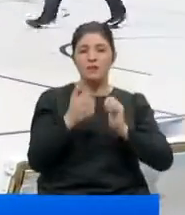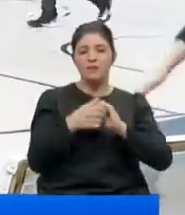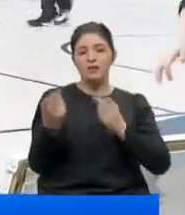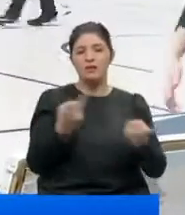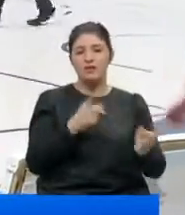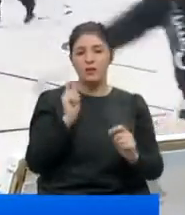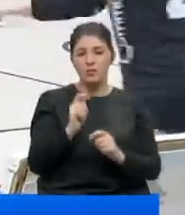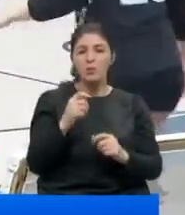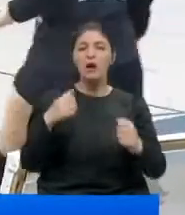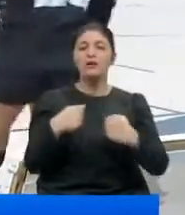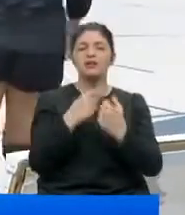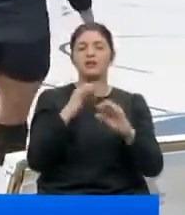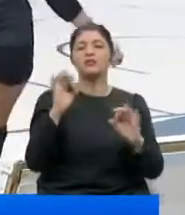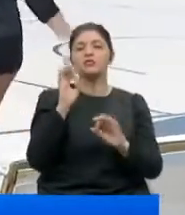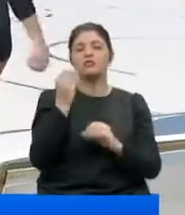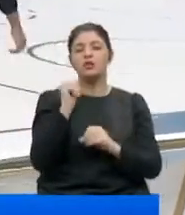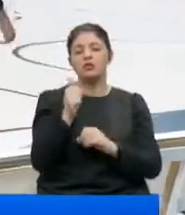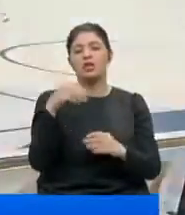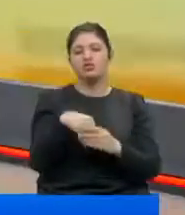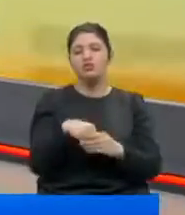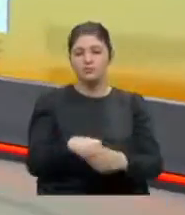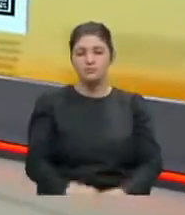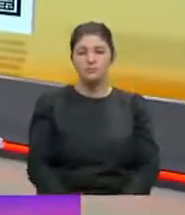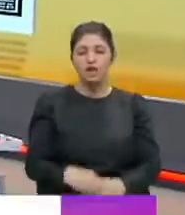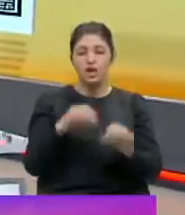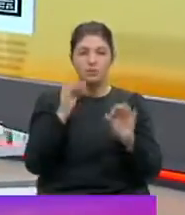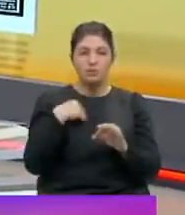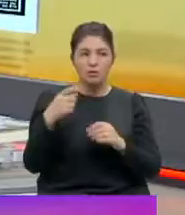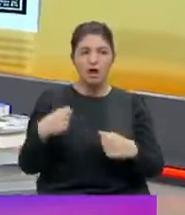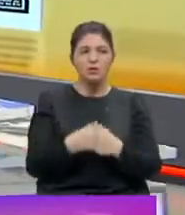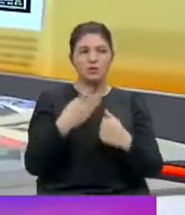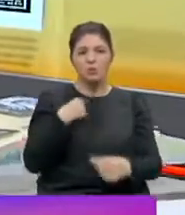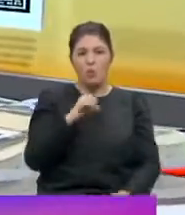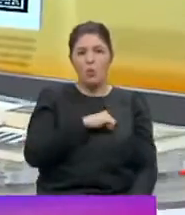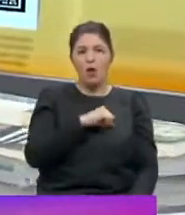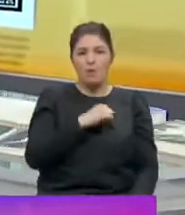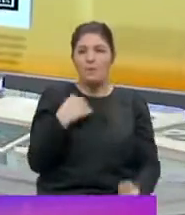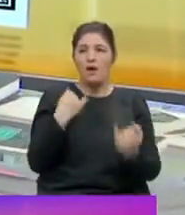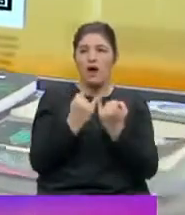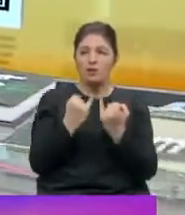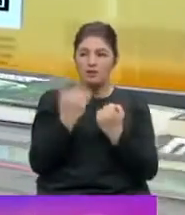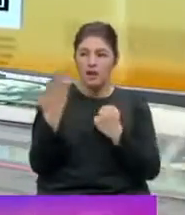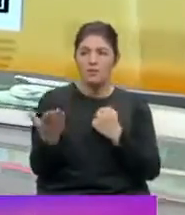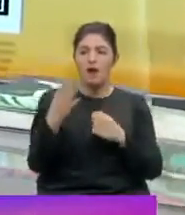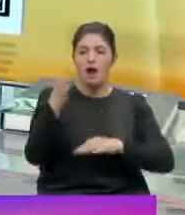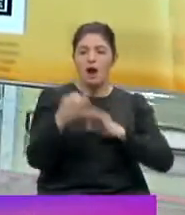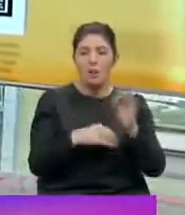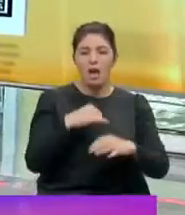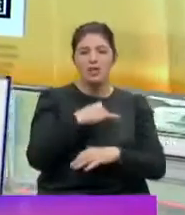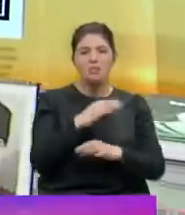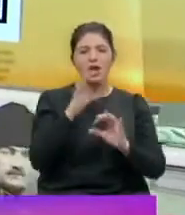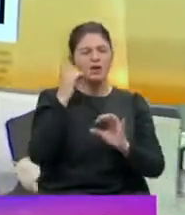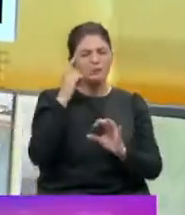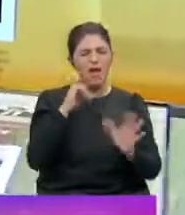davet ediyoruz. Kazasız güzel günler için. Şimdi ben hep bu kazalardan korkarım. Kardeşlerime, akrabalarıma,